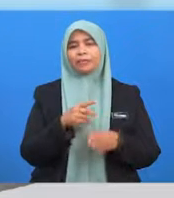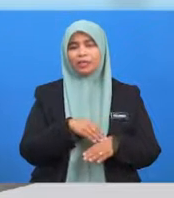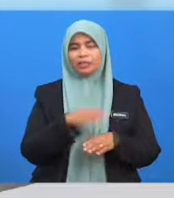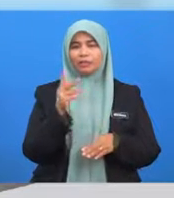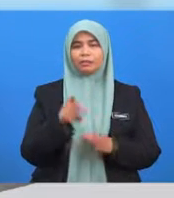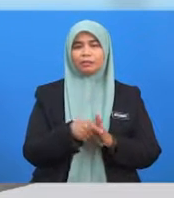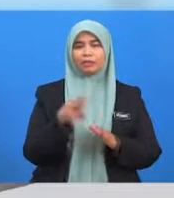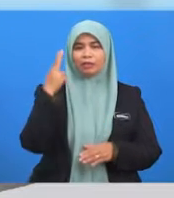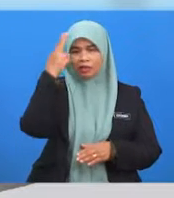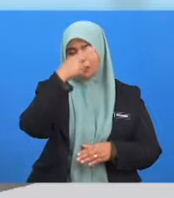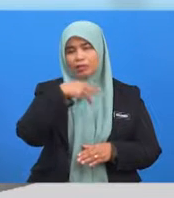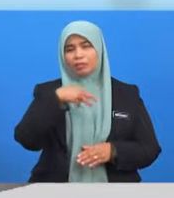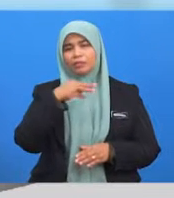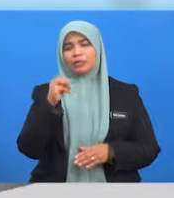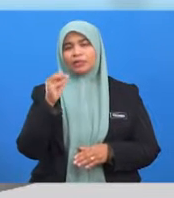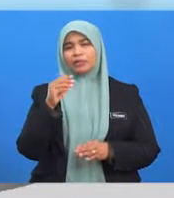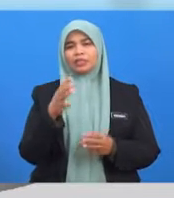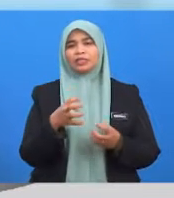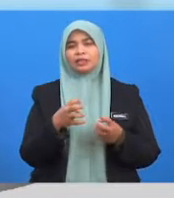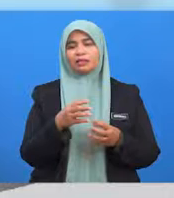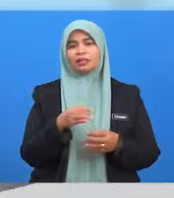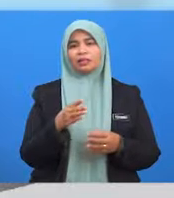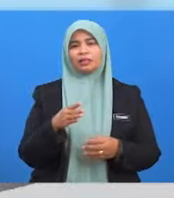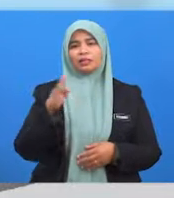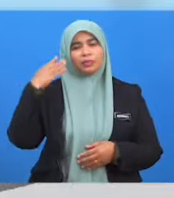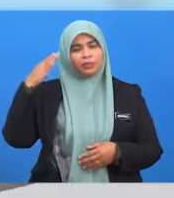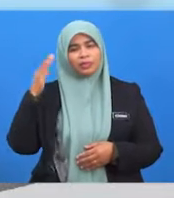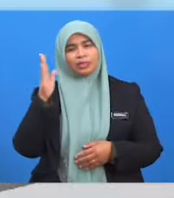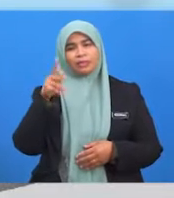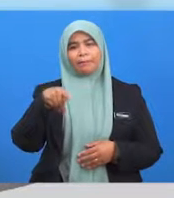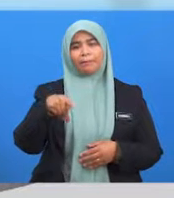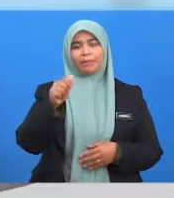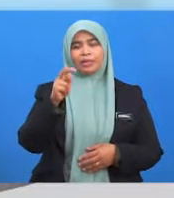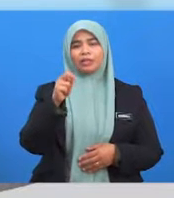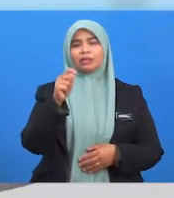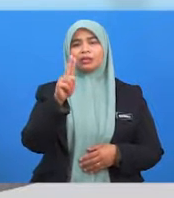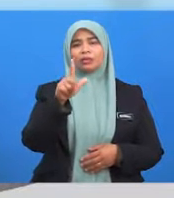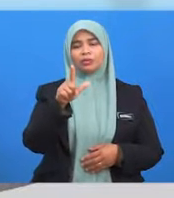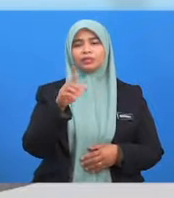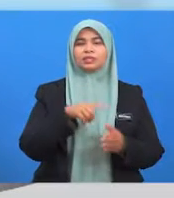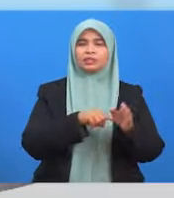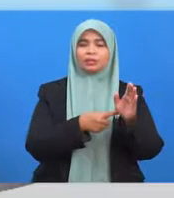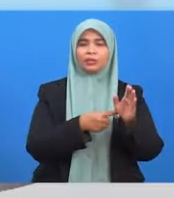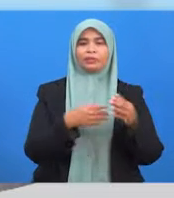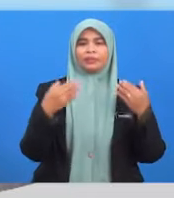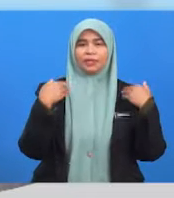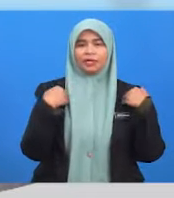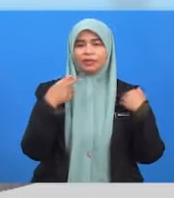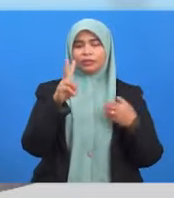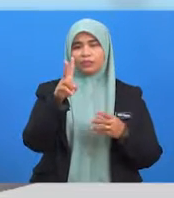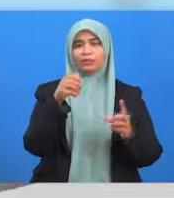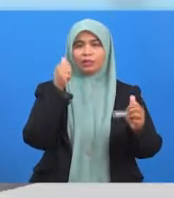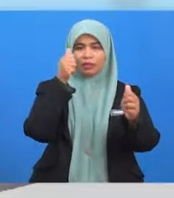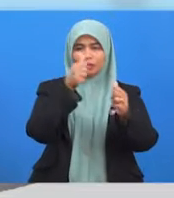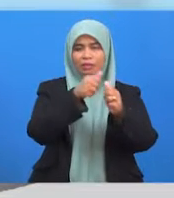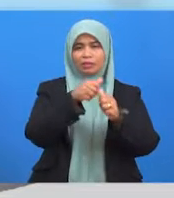keras. Bunyi akan dipantulkan semula. Terdapat dua arah